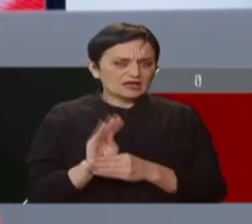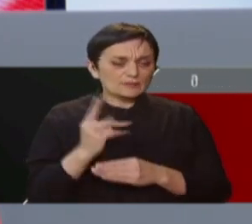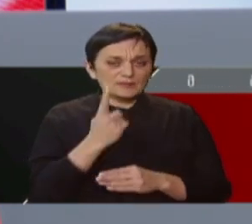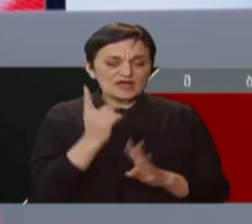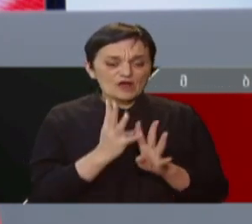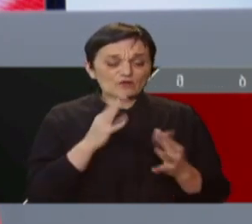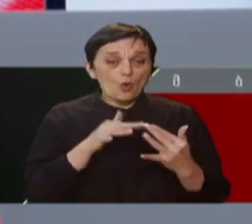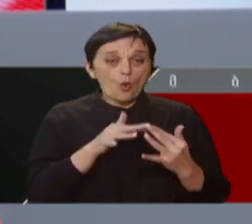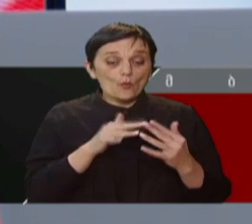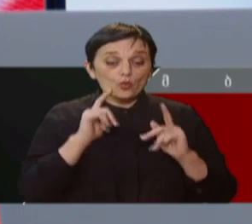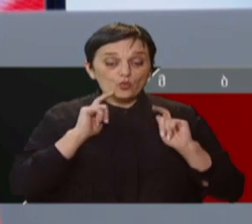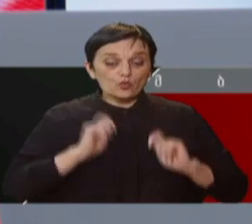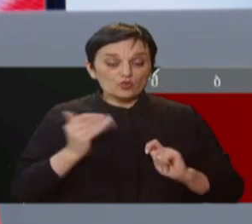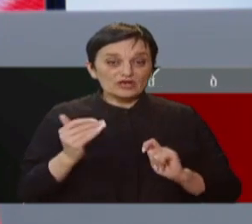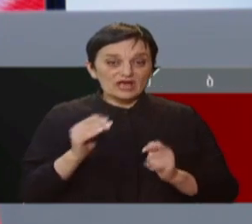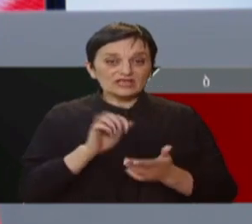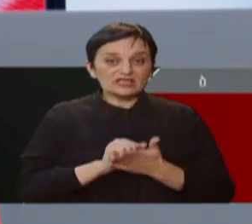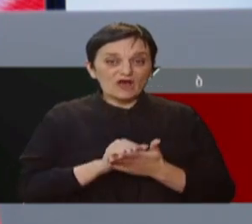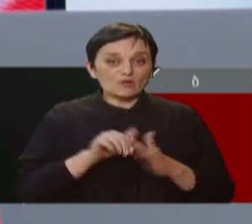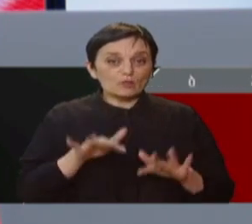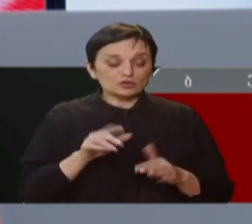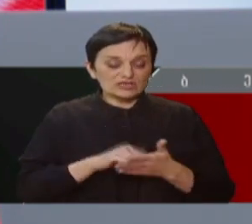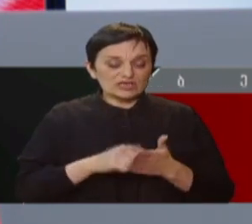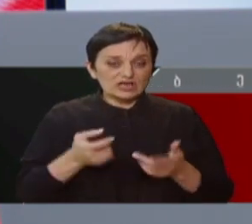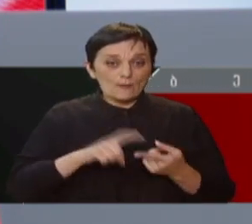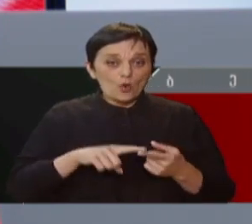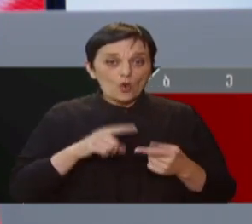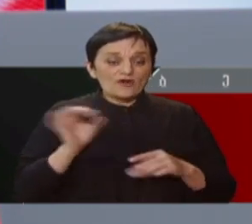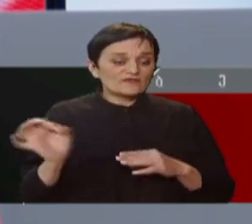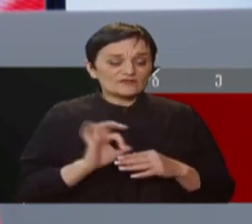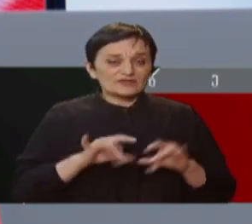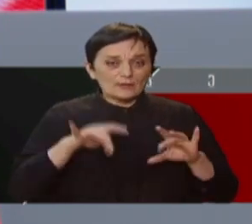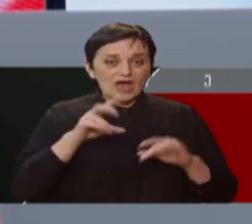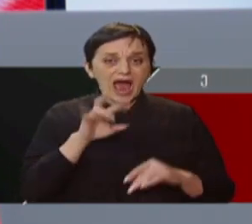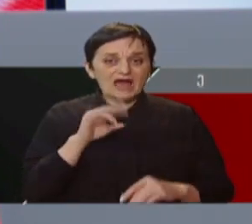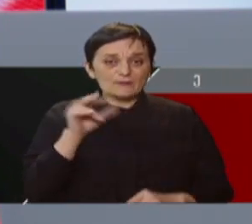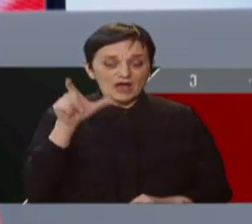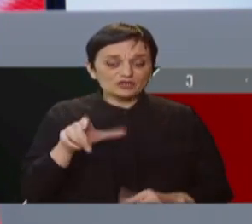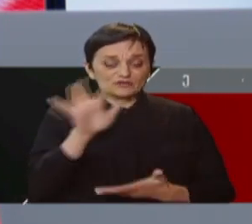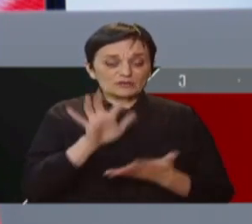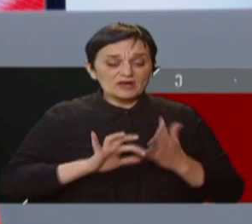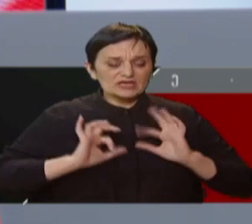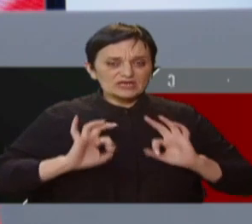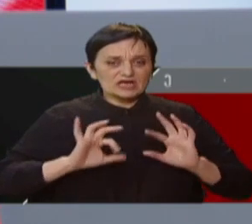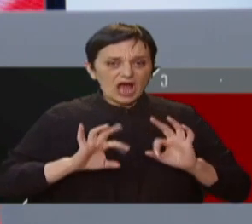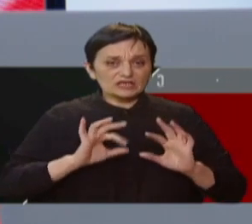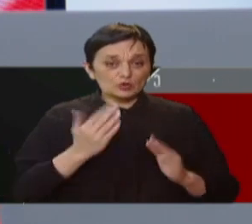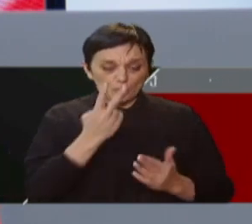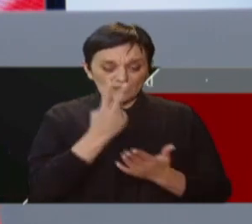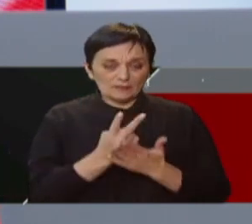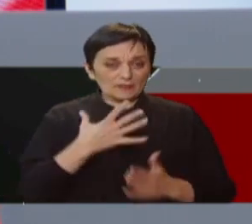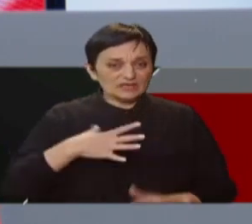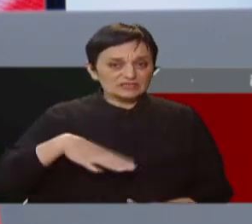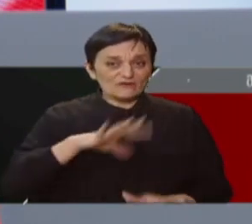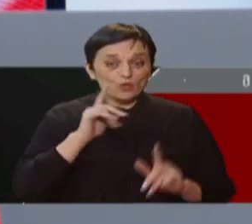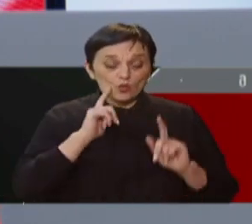კი ომში მყოფი უკრაინის მიმართ დაკავებული პოზიციის გამო. ნებათაღელვა გამოიწვია ირაკლი ღარიბაშვილის იმ განცხადებამაც, რომლის მიხედვით